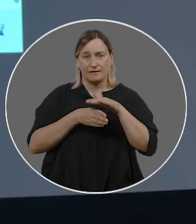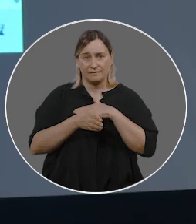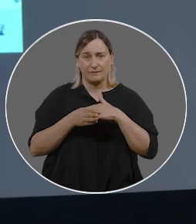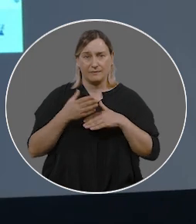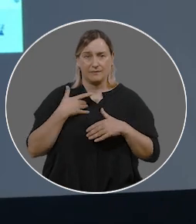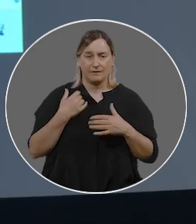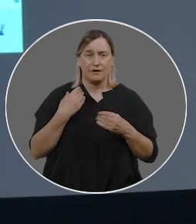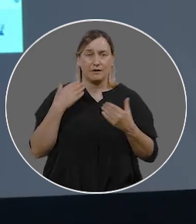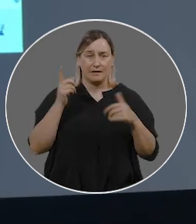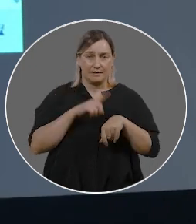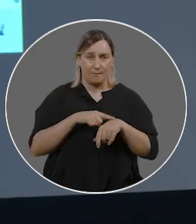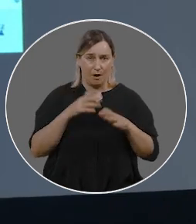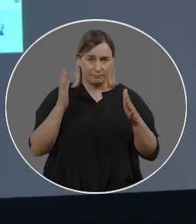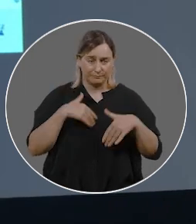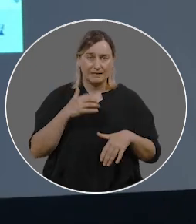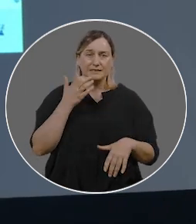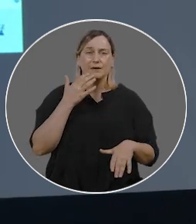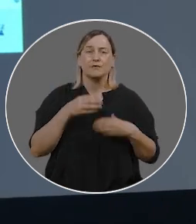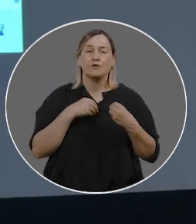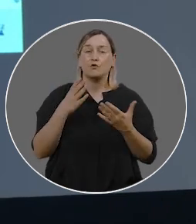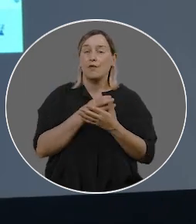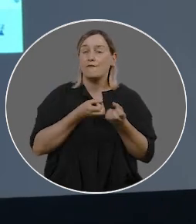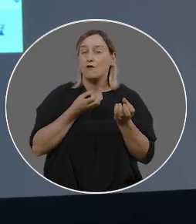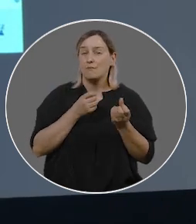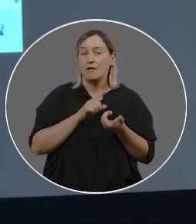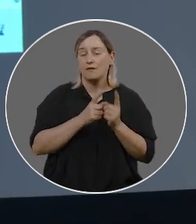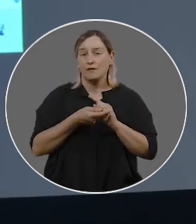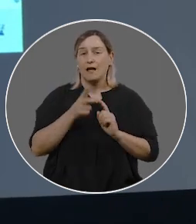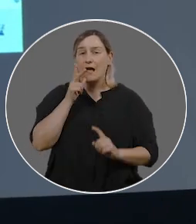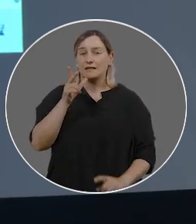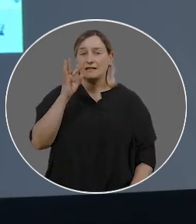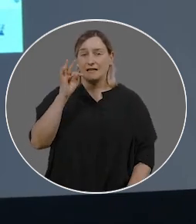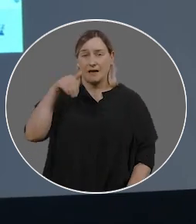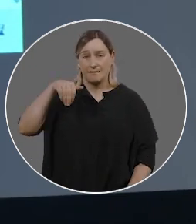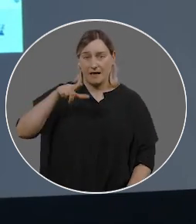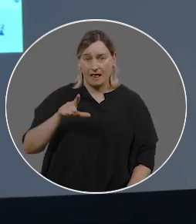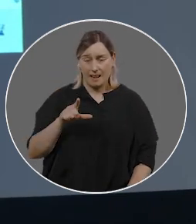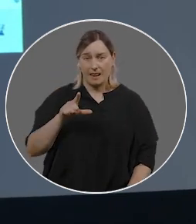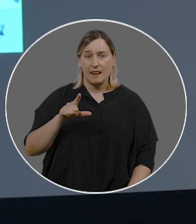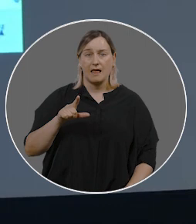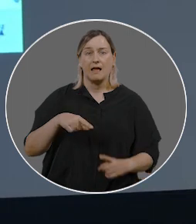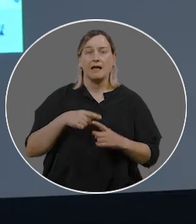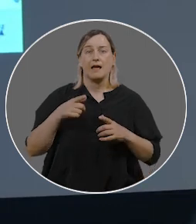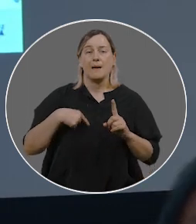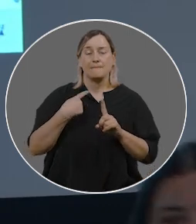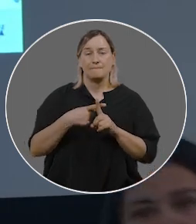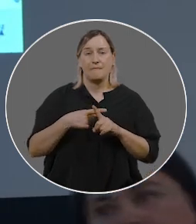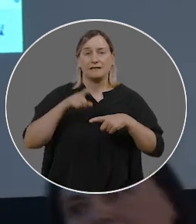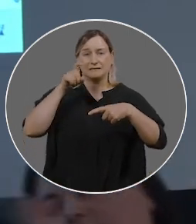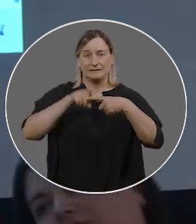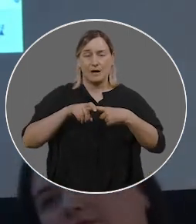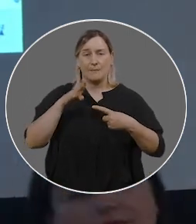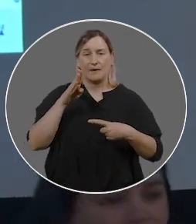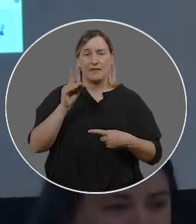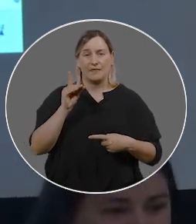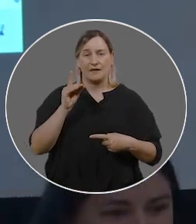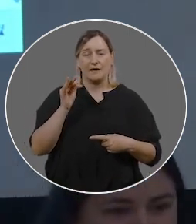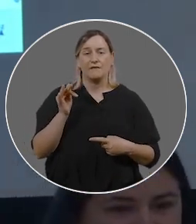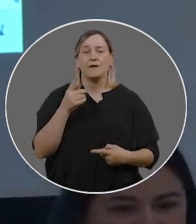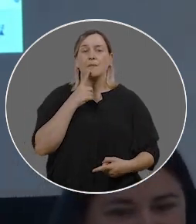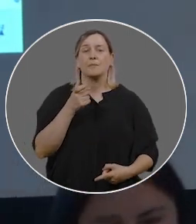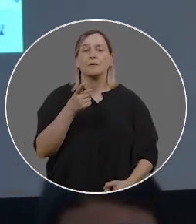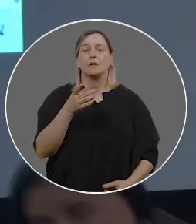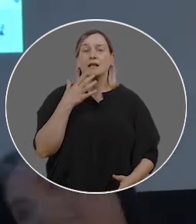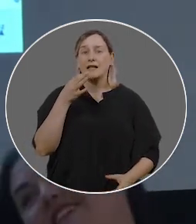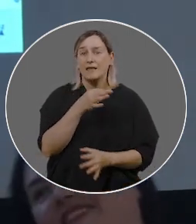temps. Si poséssim tota aquella informació en format HTML i a més es pengés al PDF, seria ideal,